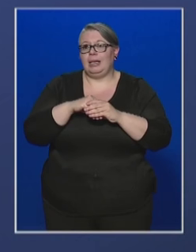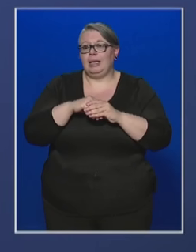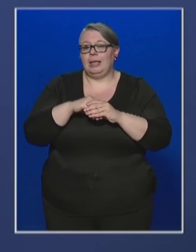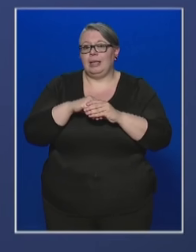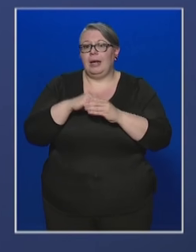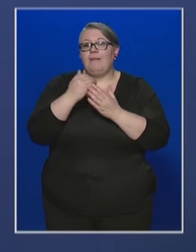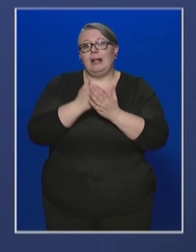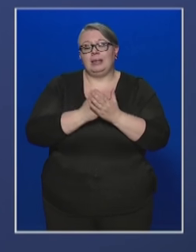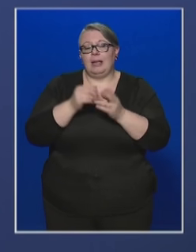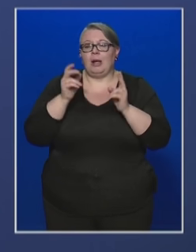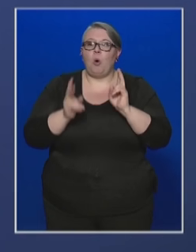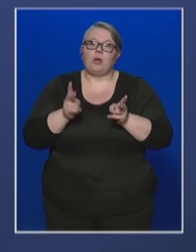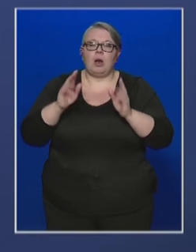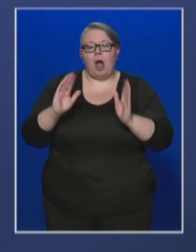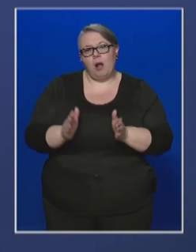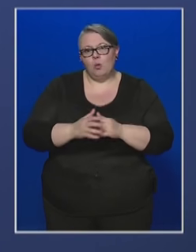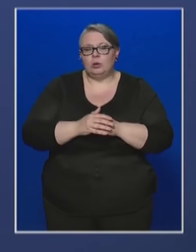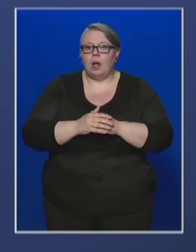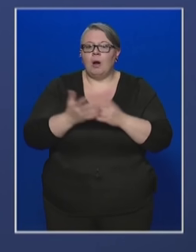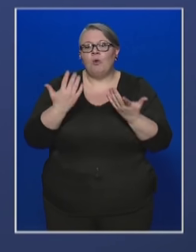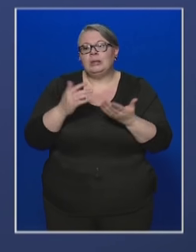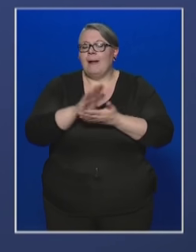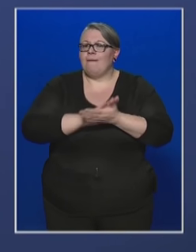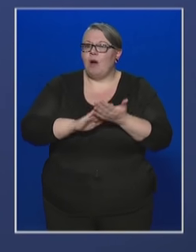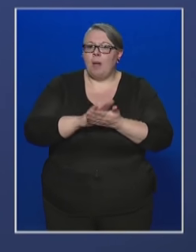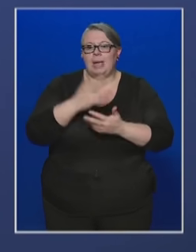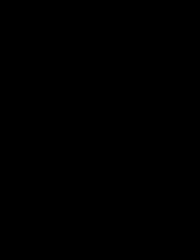feltételek hogyan alakultak, és volt-e valami probléma.